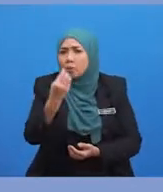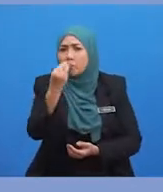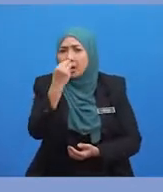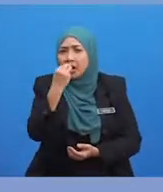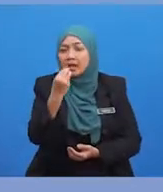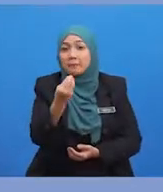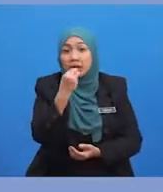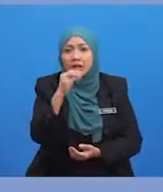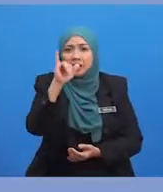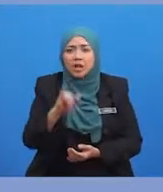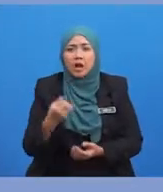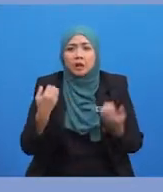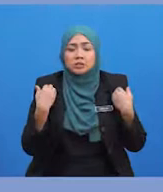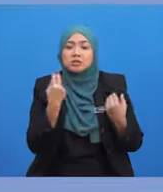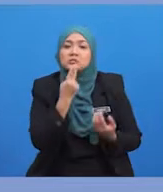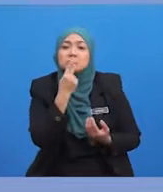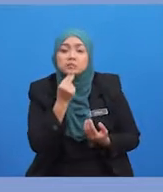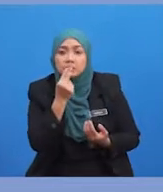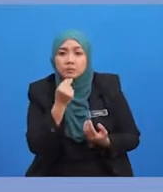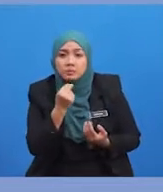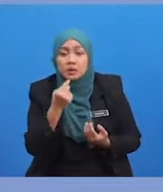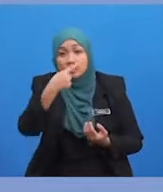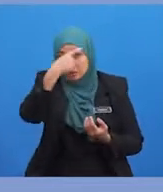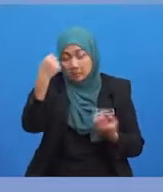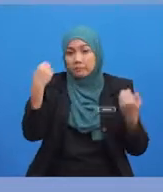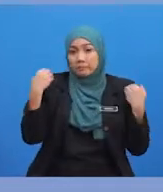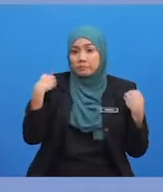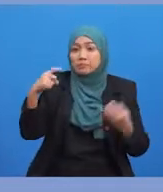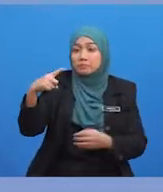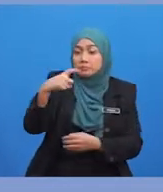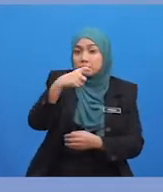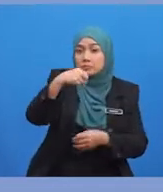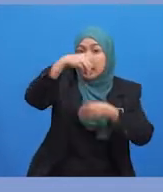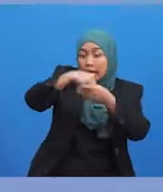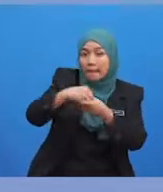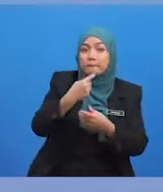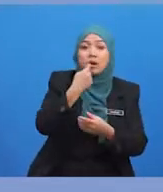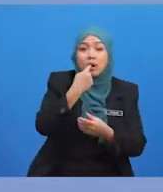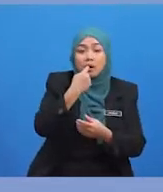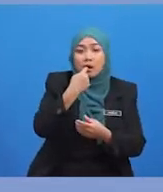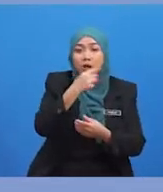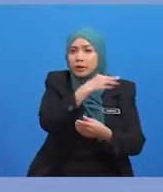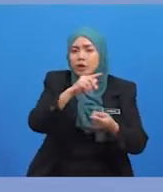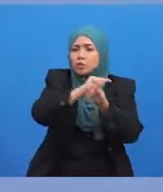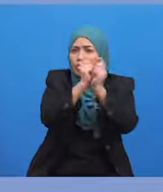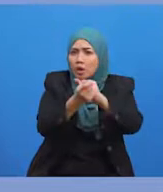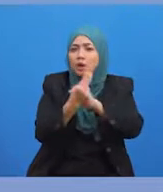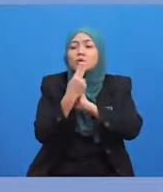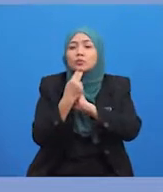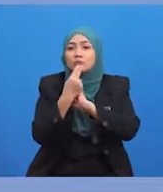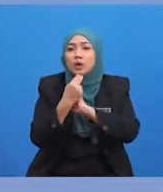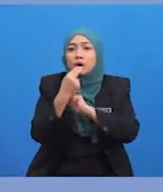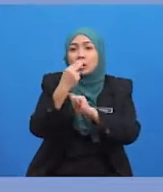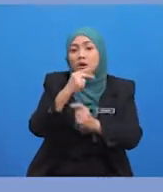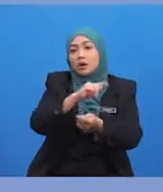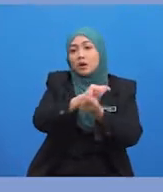Hal ini disebabkan bakteria yang ada di dalam mulut menukarkan gula dan kanji dalam